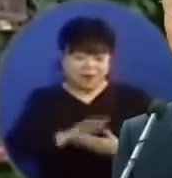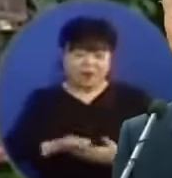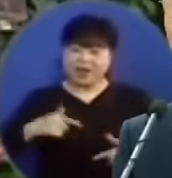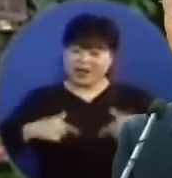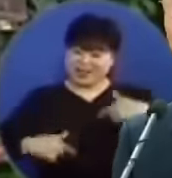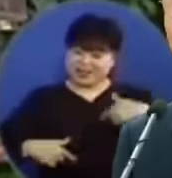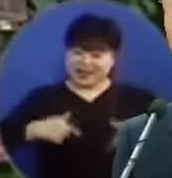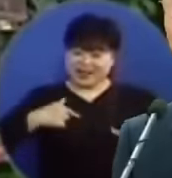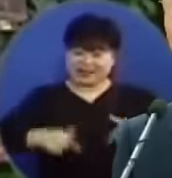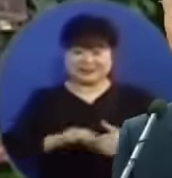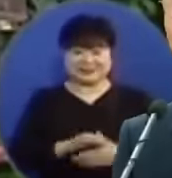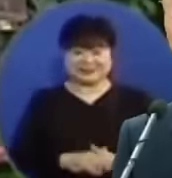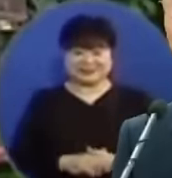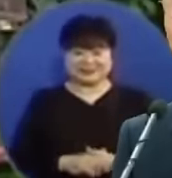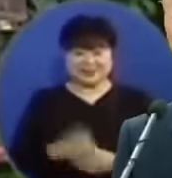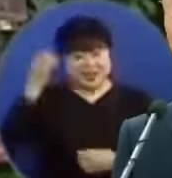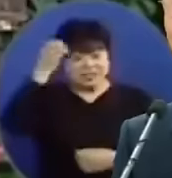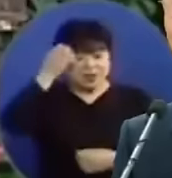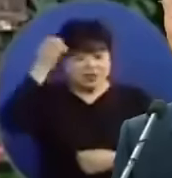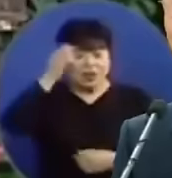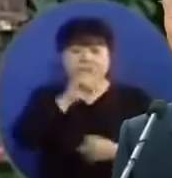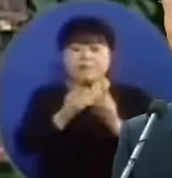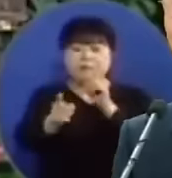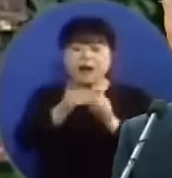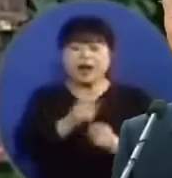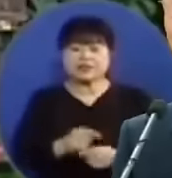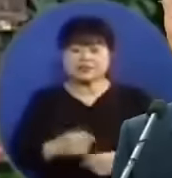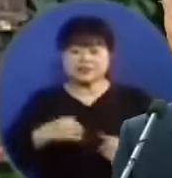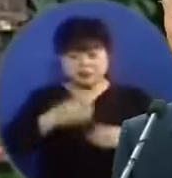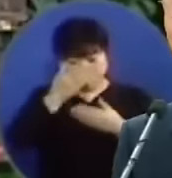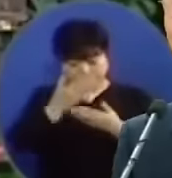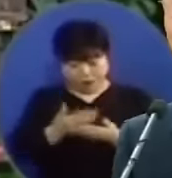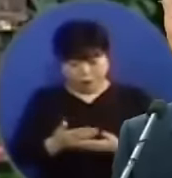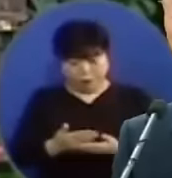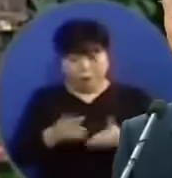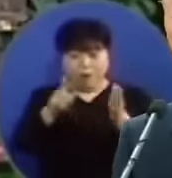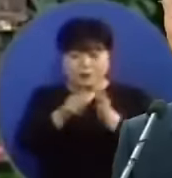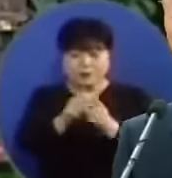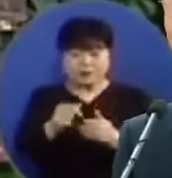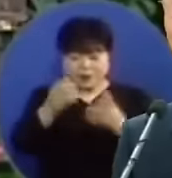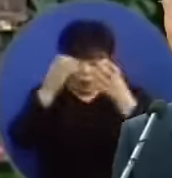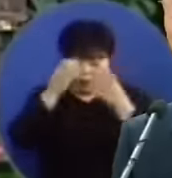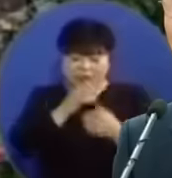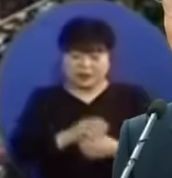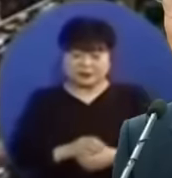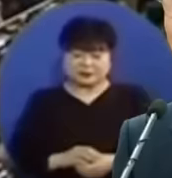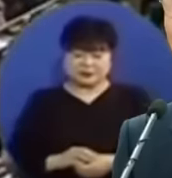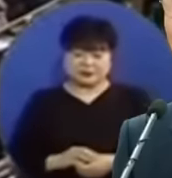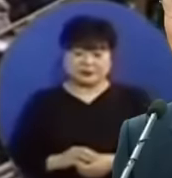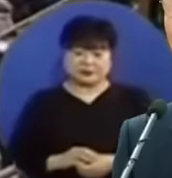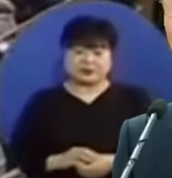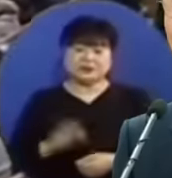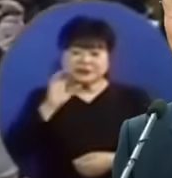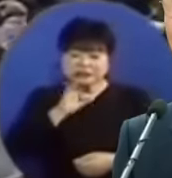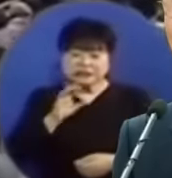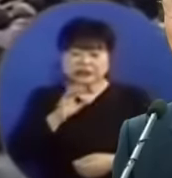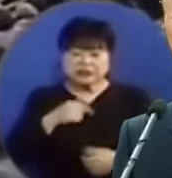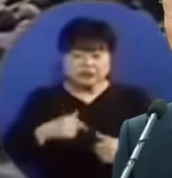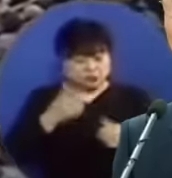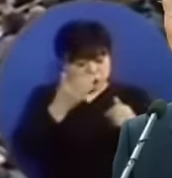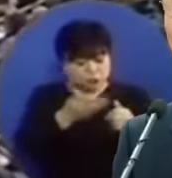희락이라. 성령은 말씀을 기쁨으로 받아들이게 하시며 믿는 자에게 고난과 시련을 기쁨으로 이해하시는